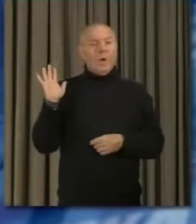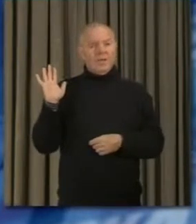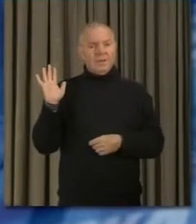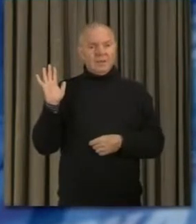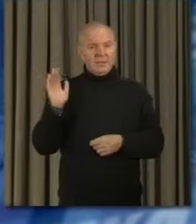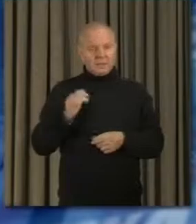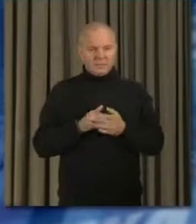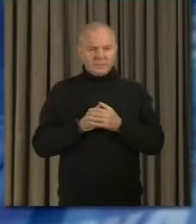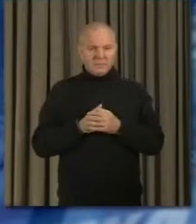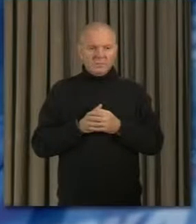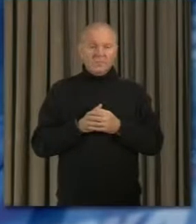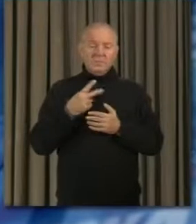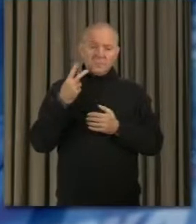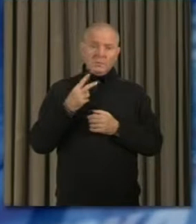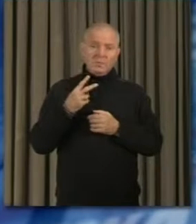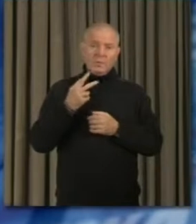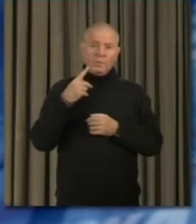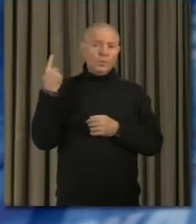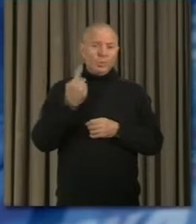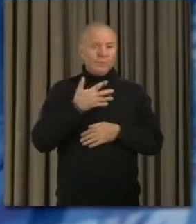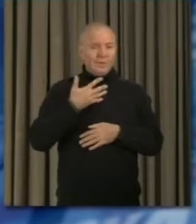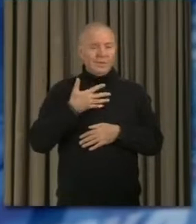risultati particolarmente apprezzati